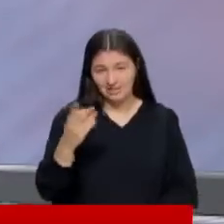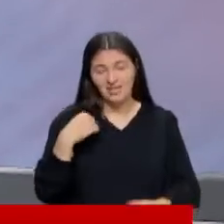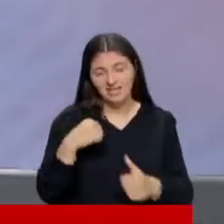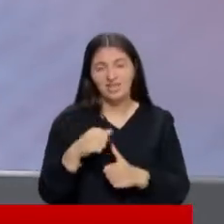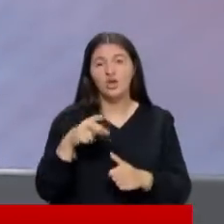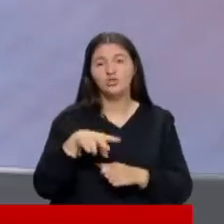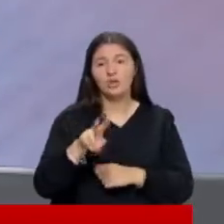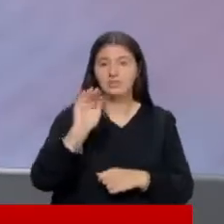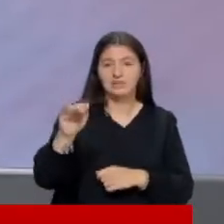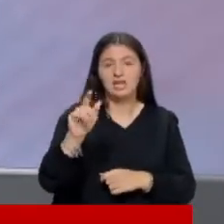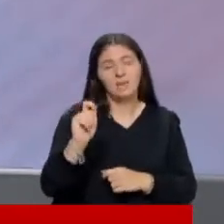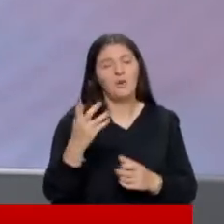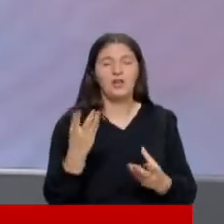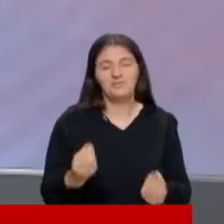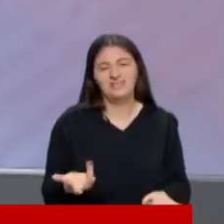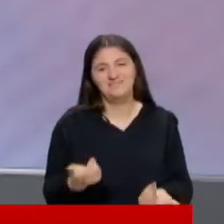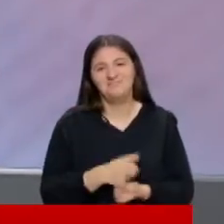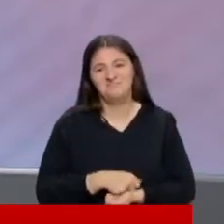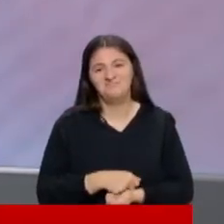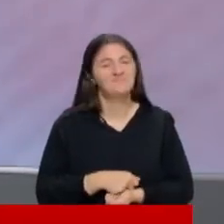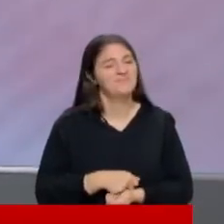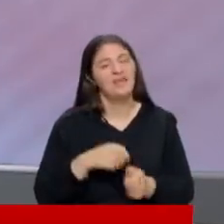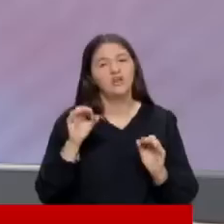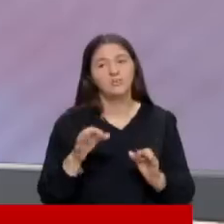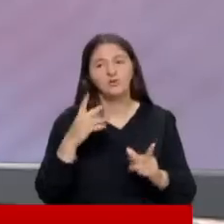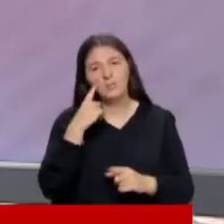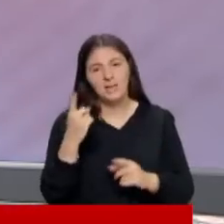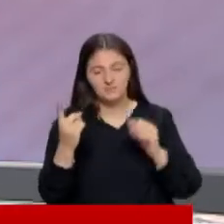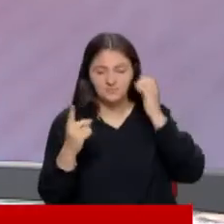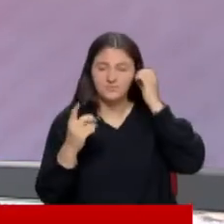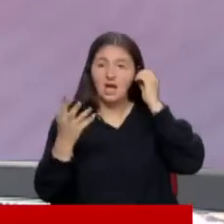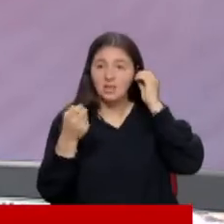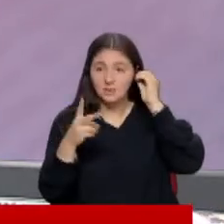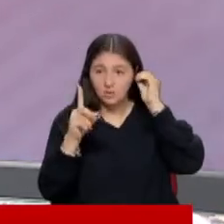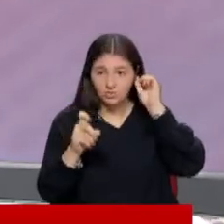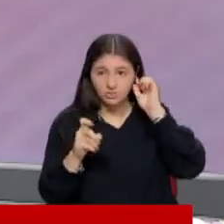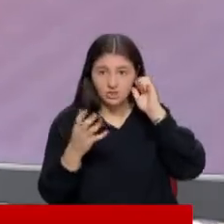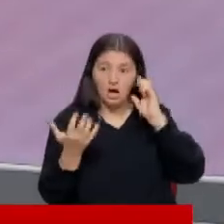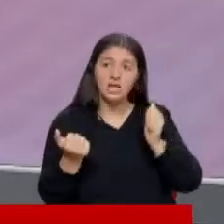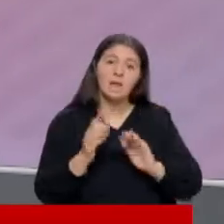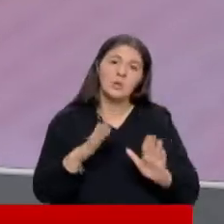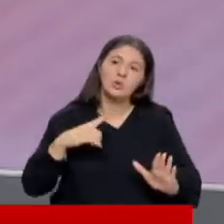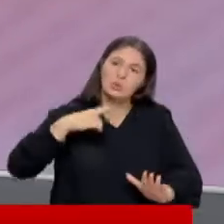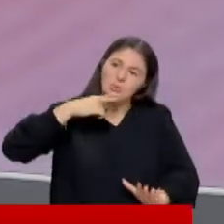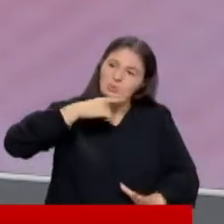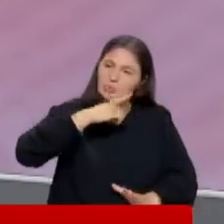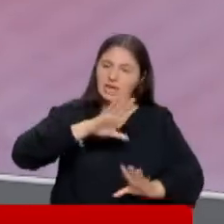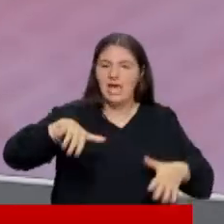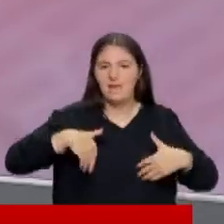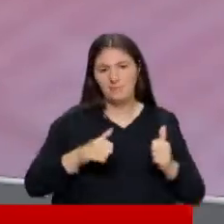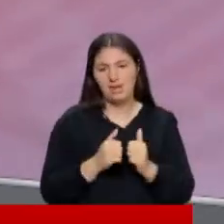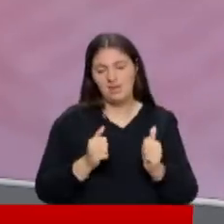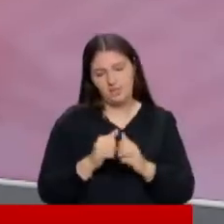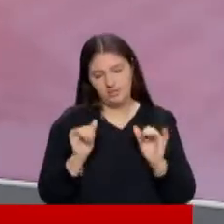yine yolunuzu çevirmeye çalışabilir o zaman şuna bakalım alabiliyor muyuz alamıyoruz zorlanıyoruz hep